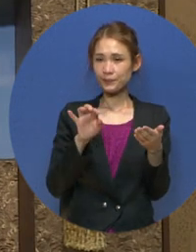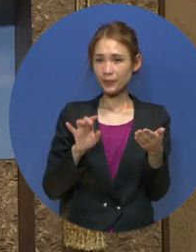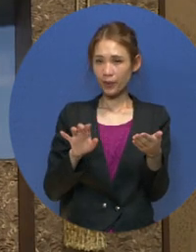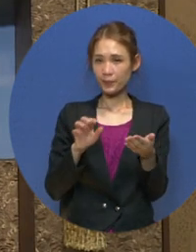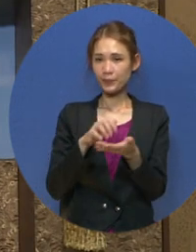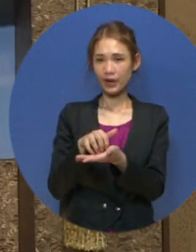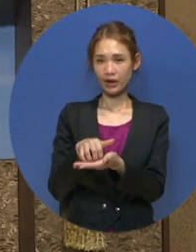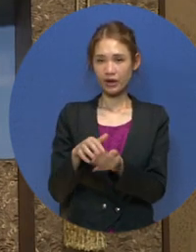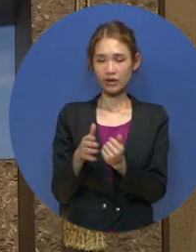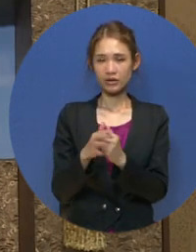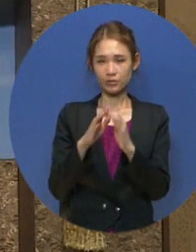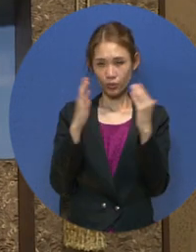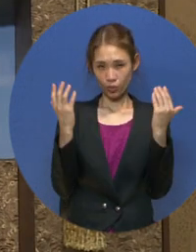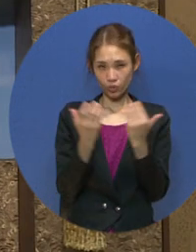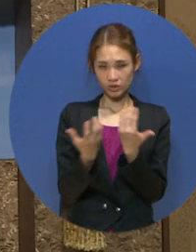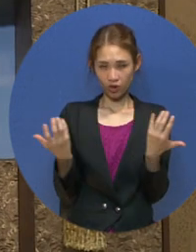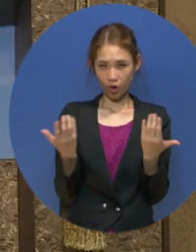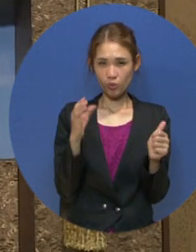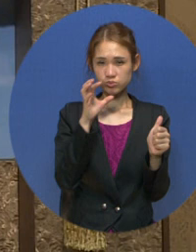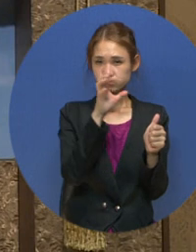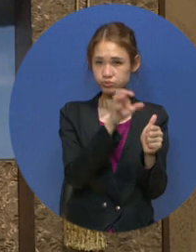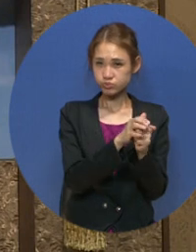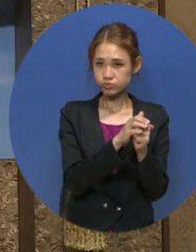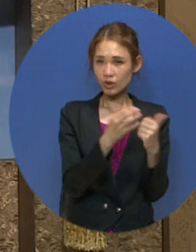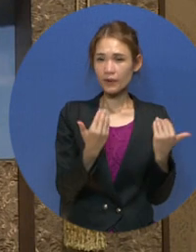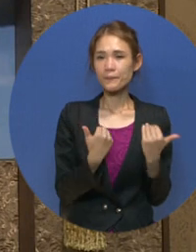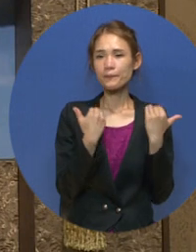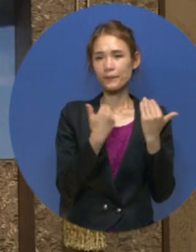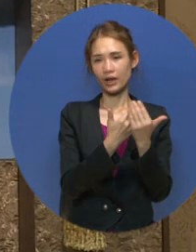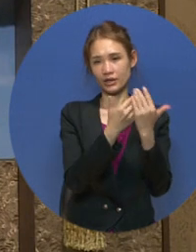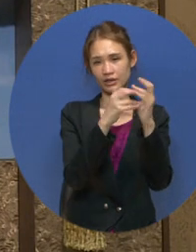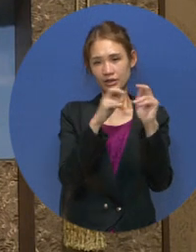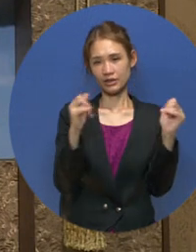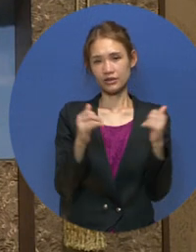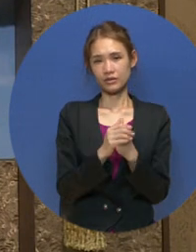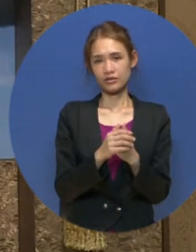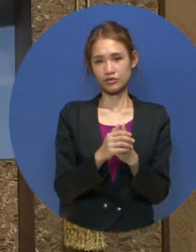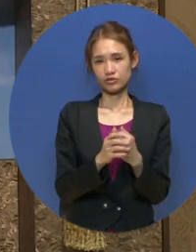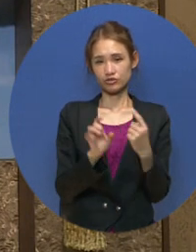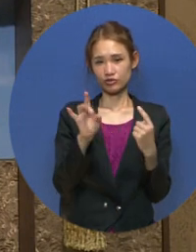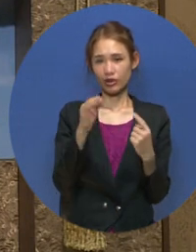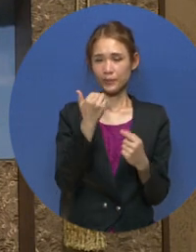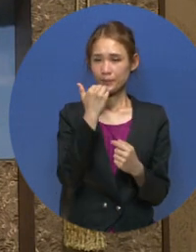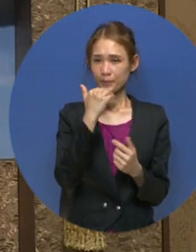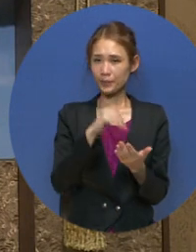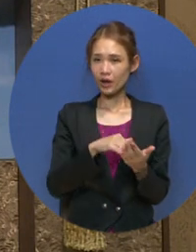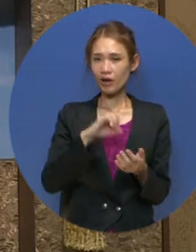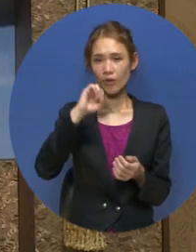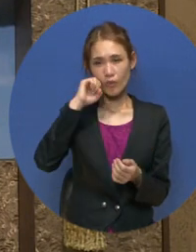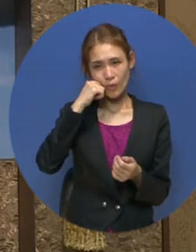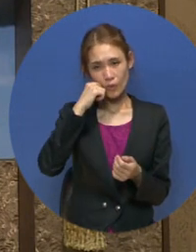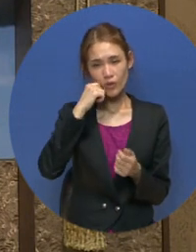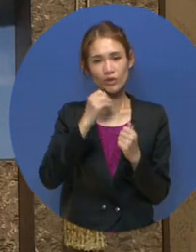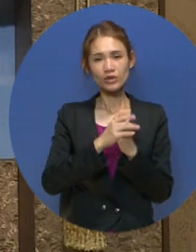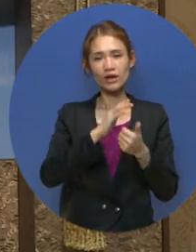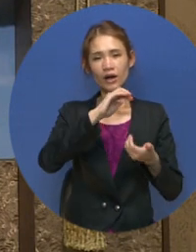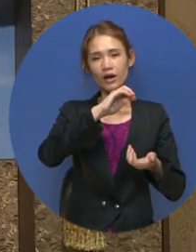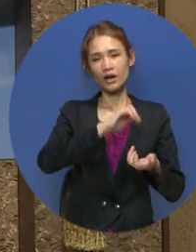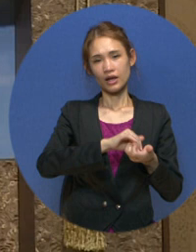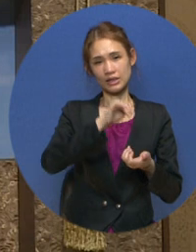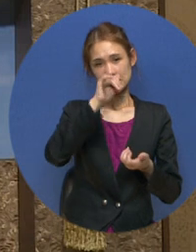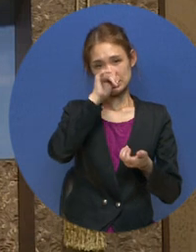업무까지 모든 업무에 발달장애인들이 함께하고 있습니다. 유일하게 할 수 없는 아직까지는 좀 어려움이